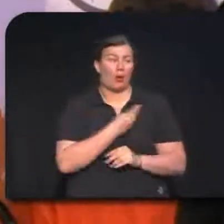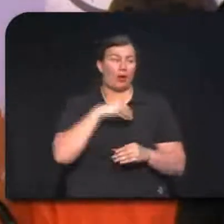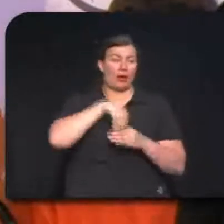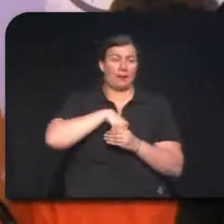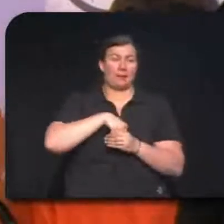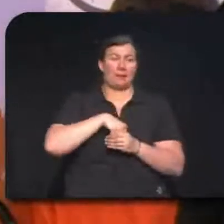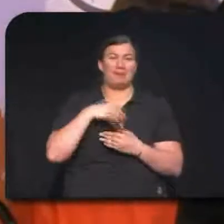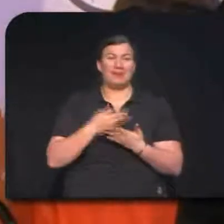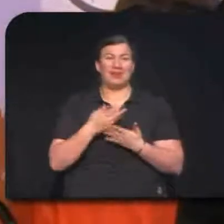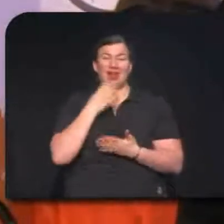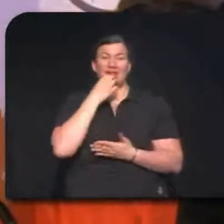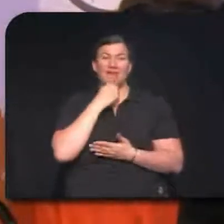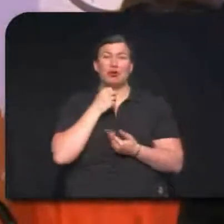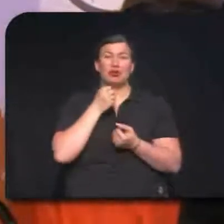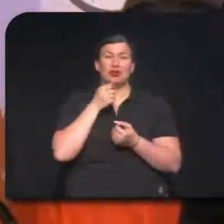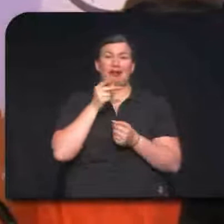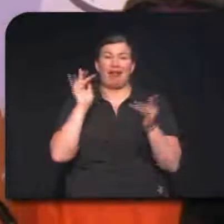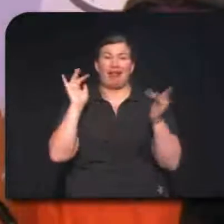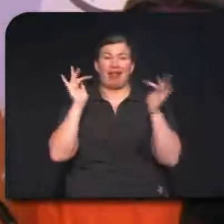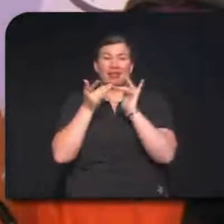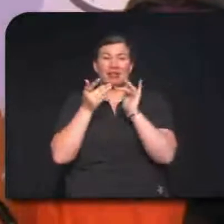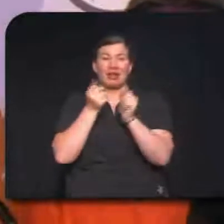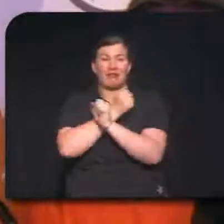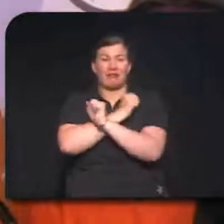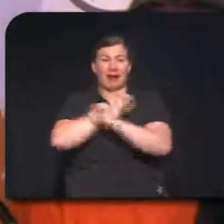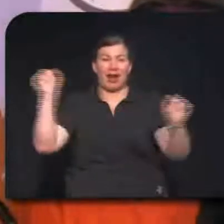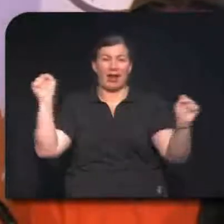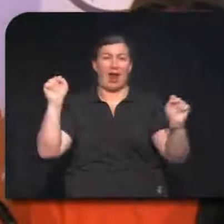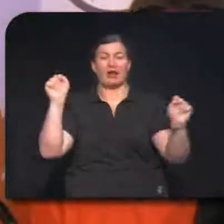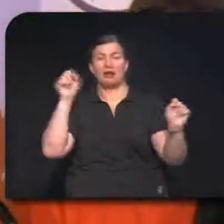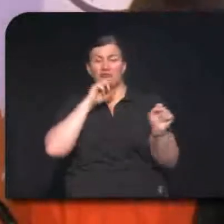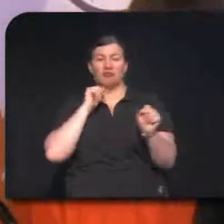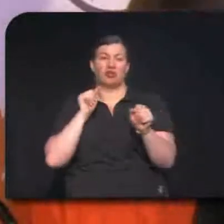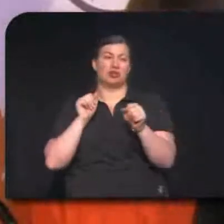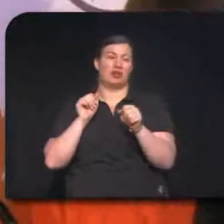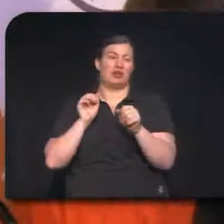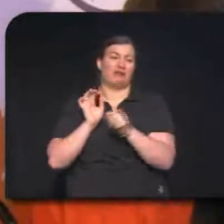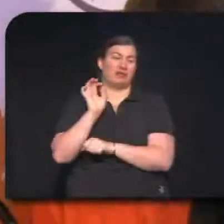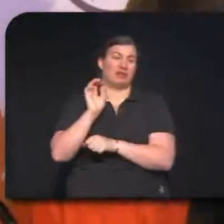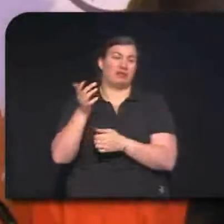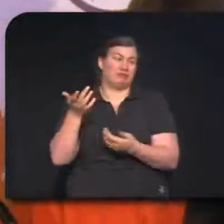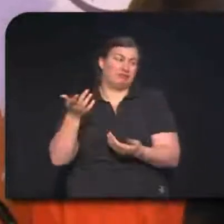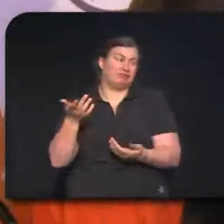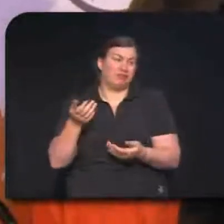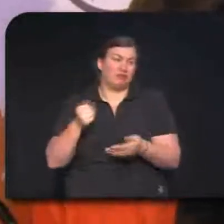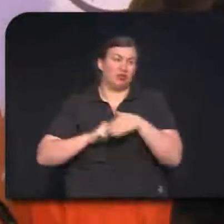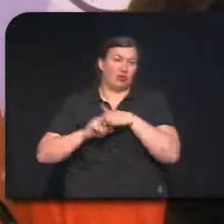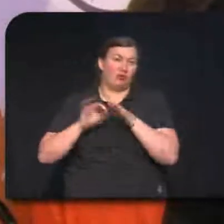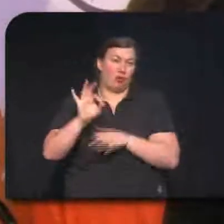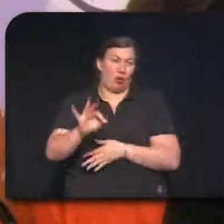wie die Freiheit des Internets überall wo nötig verteidigen Bruder zwei Demokratie